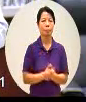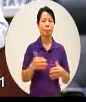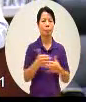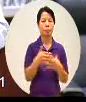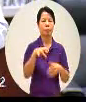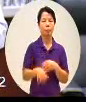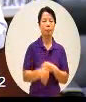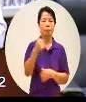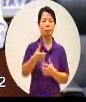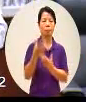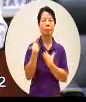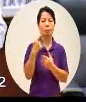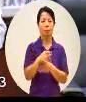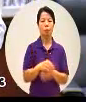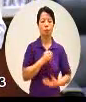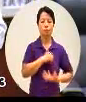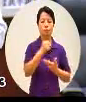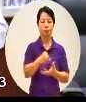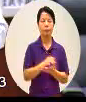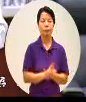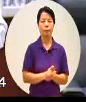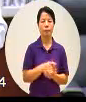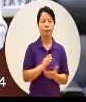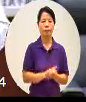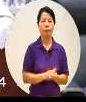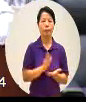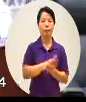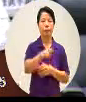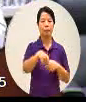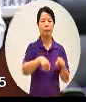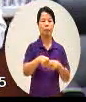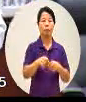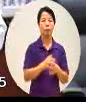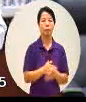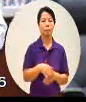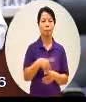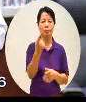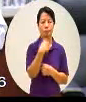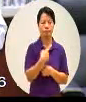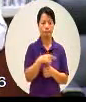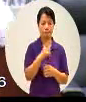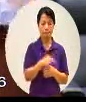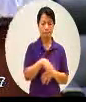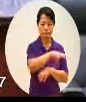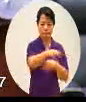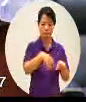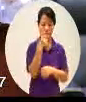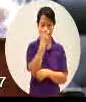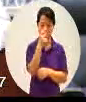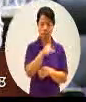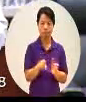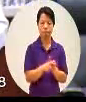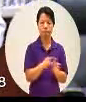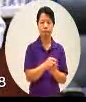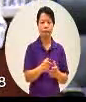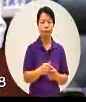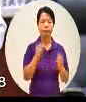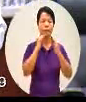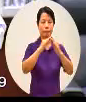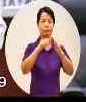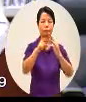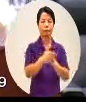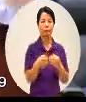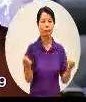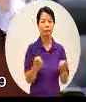哦，我建议你哦，下去我们整个地区你要去清查。我得起来照比较没有这个问题啦。